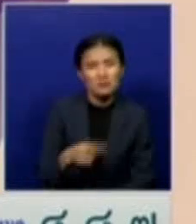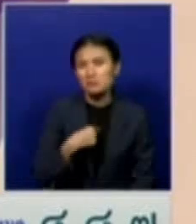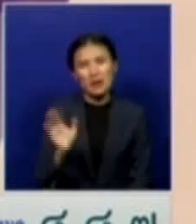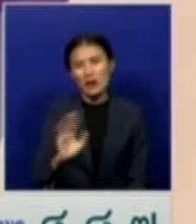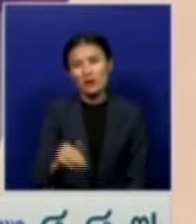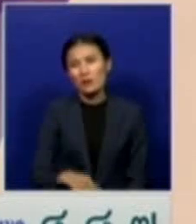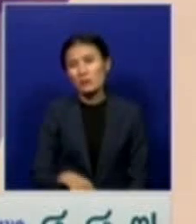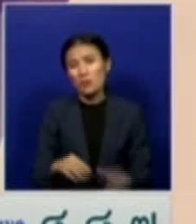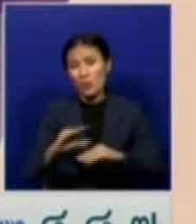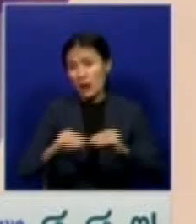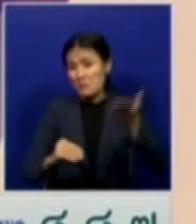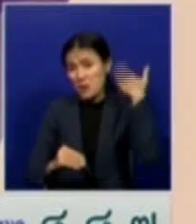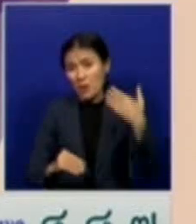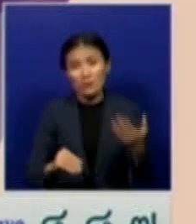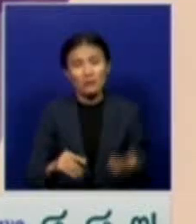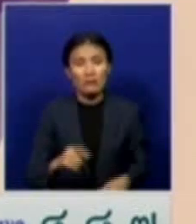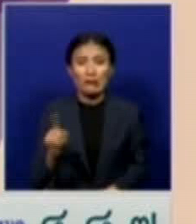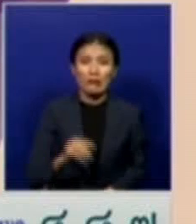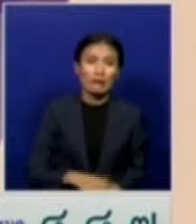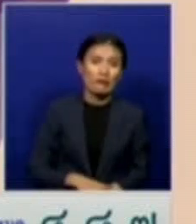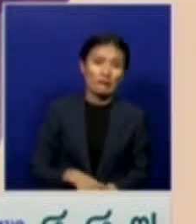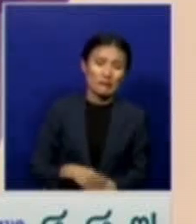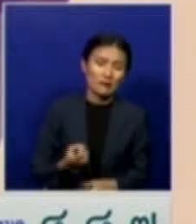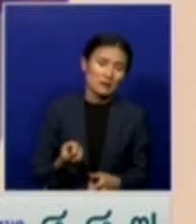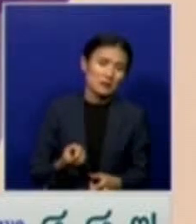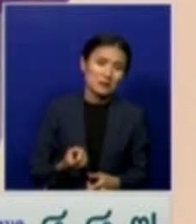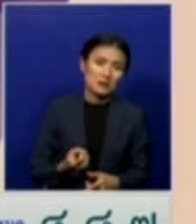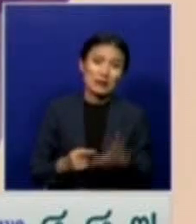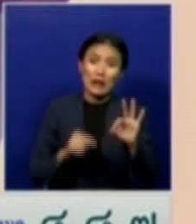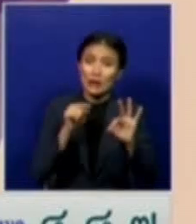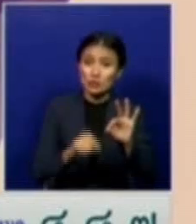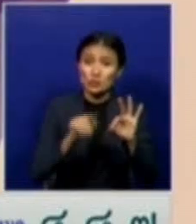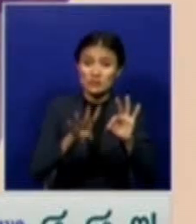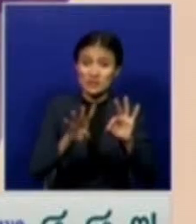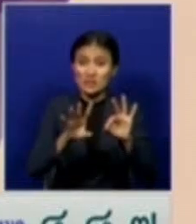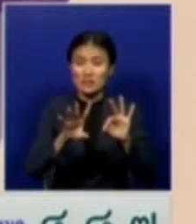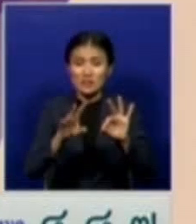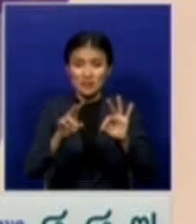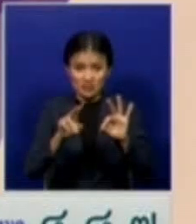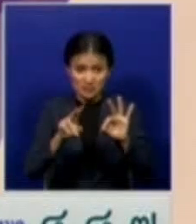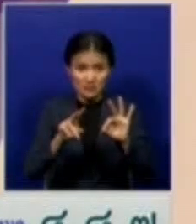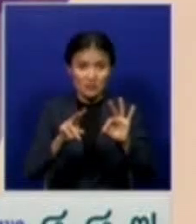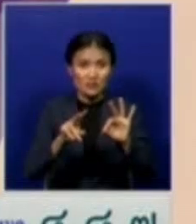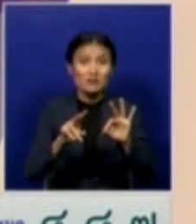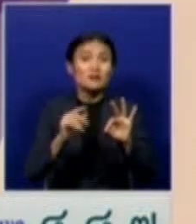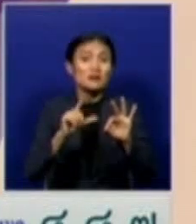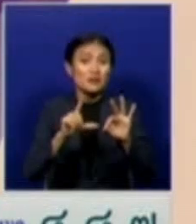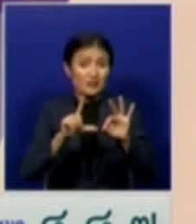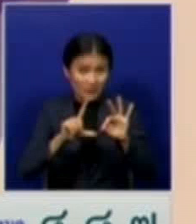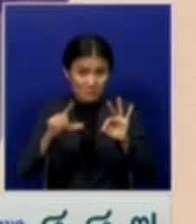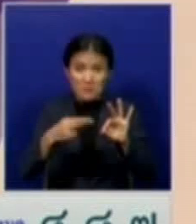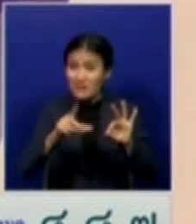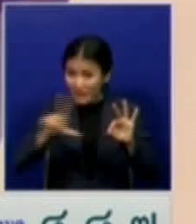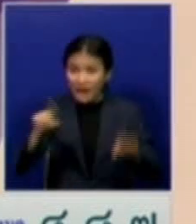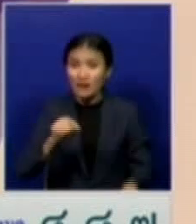สิทธิ์เลี่ยธรร ม อภิปรายดี ช่วงเย็นนี้เองนะ ช่วงเย็นนี้เองก่อนที่เราจะเข้ารายการเนี่ยฟังอยู่นั่นก็ชำแหละเลยนะโดยเพรา